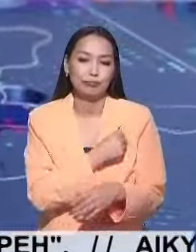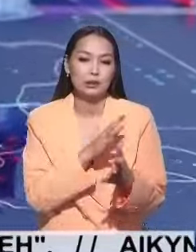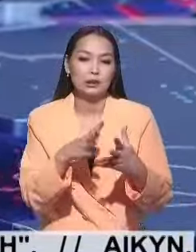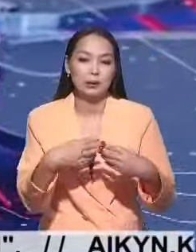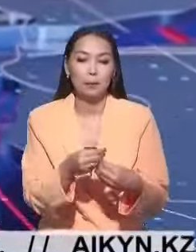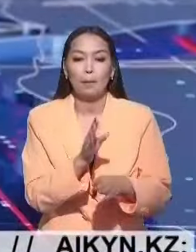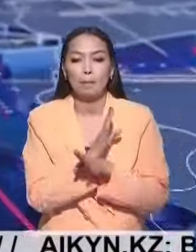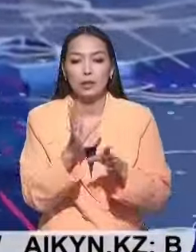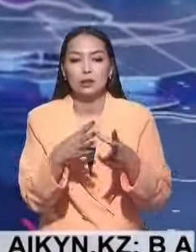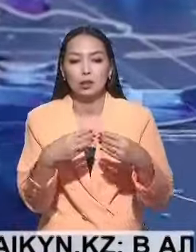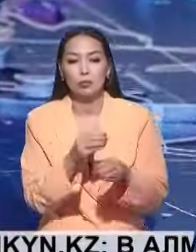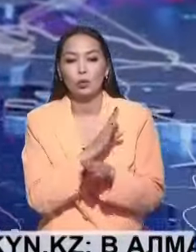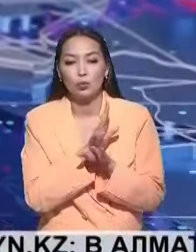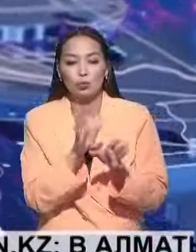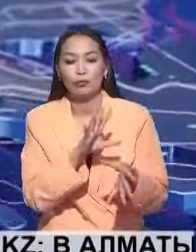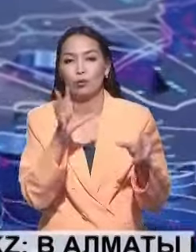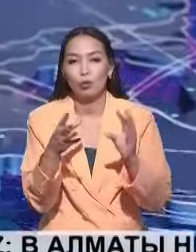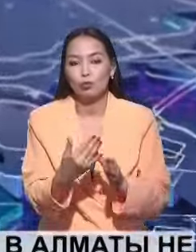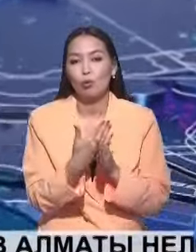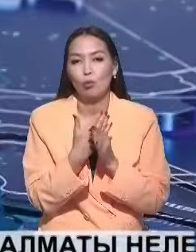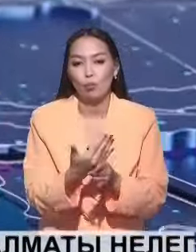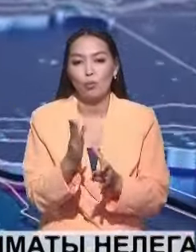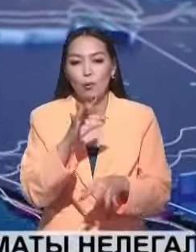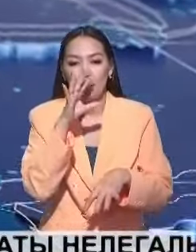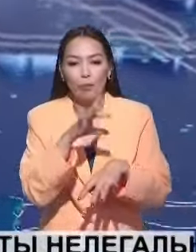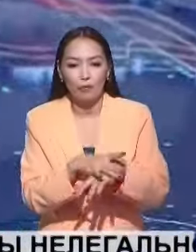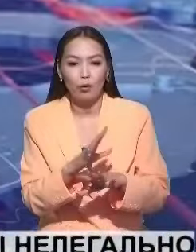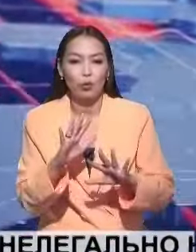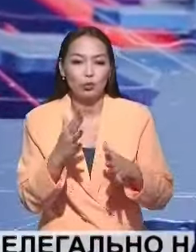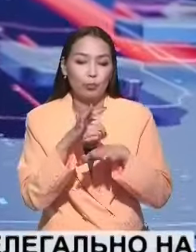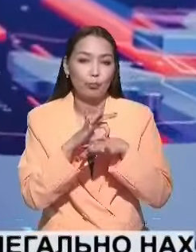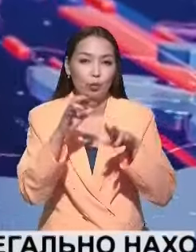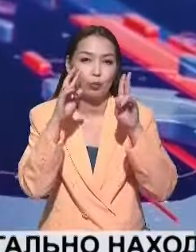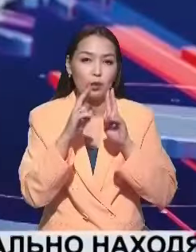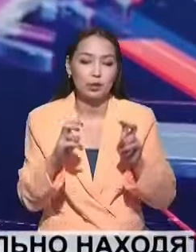погибшего. Семье погибшего будет оказана необходимая помощь. По факту случившегося проводится расследование.